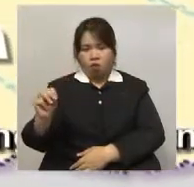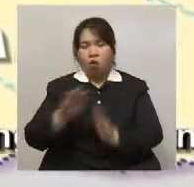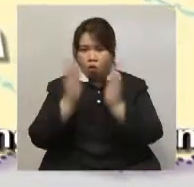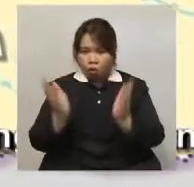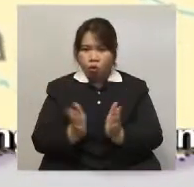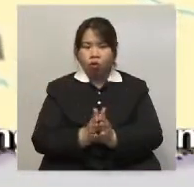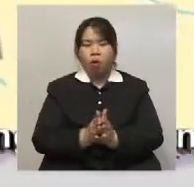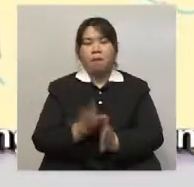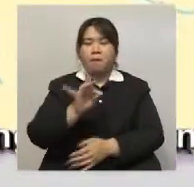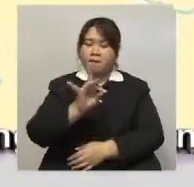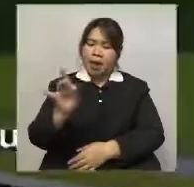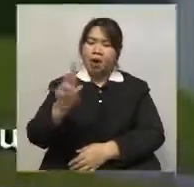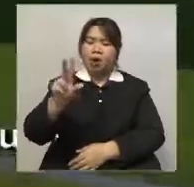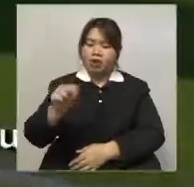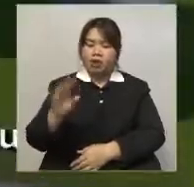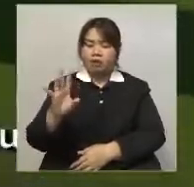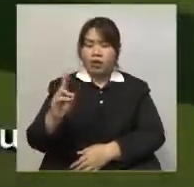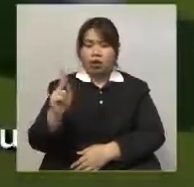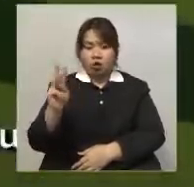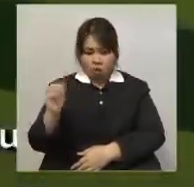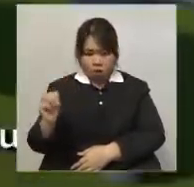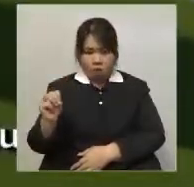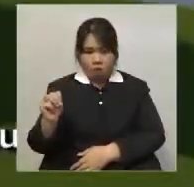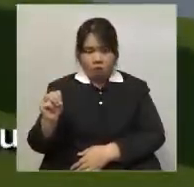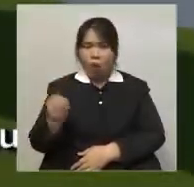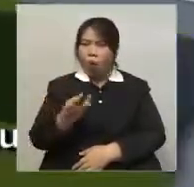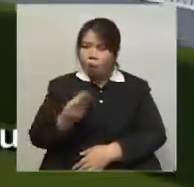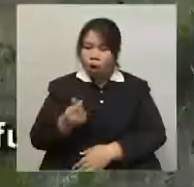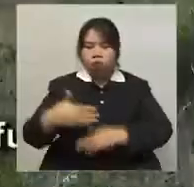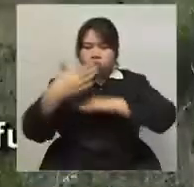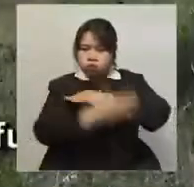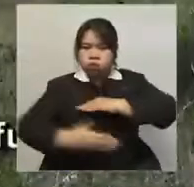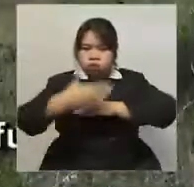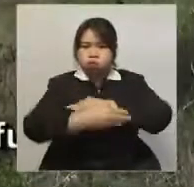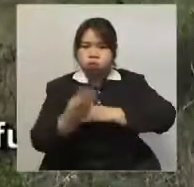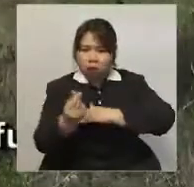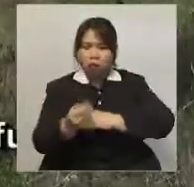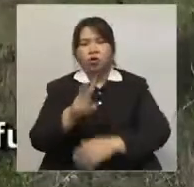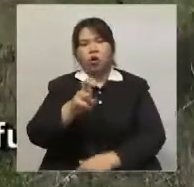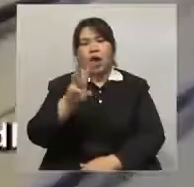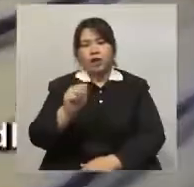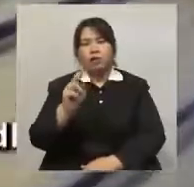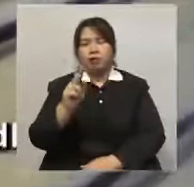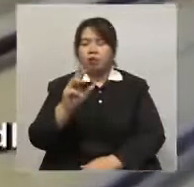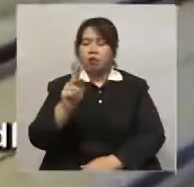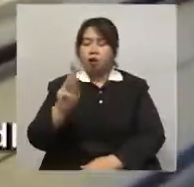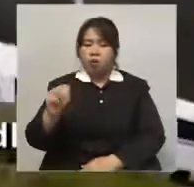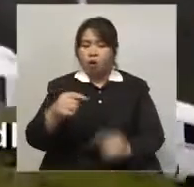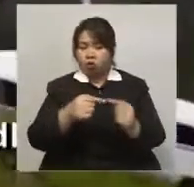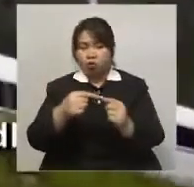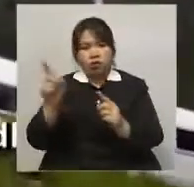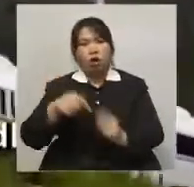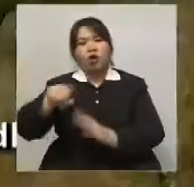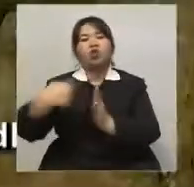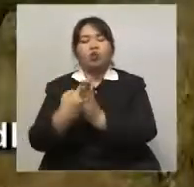ระยะทาง837กิโลเมตรมีความเร็วของการเดินรถสูงสุด250กิโลเมตรต่อชั่วโมงคาดว่า